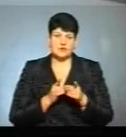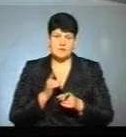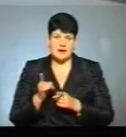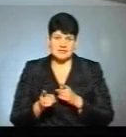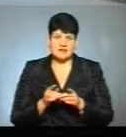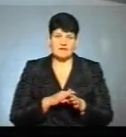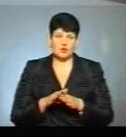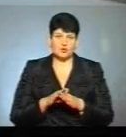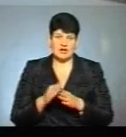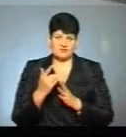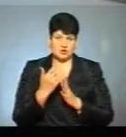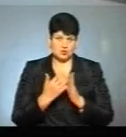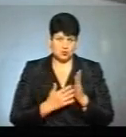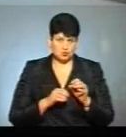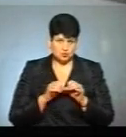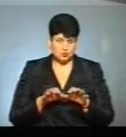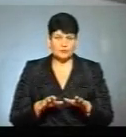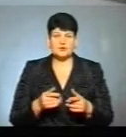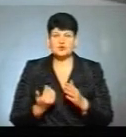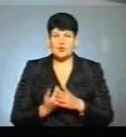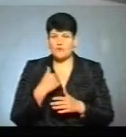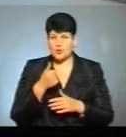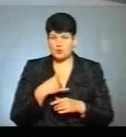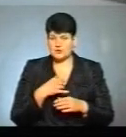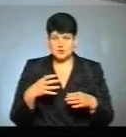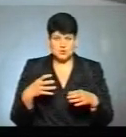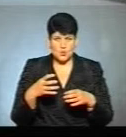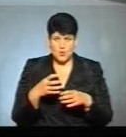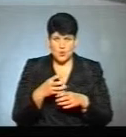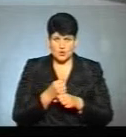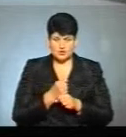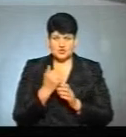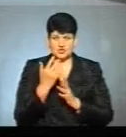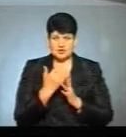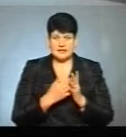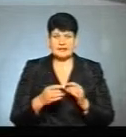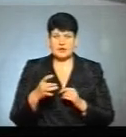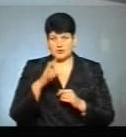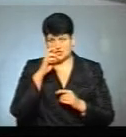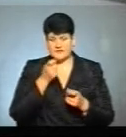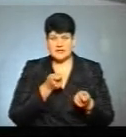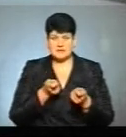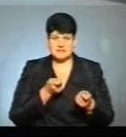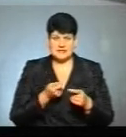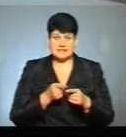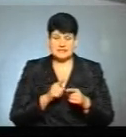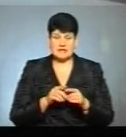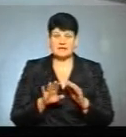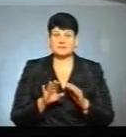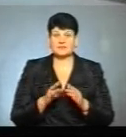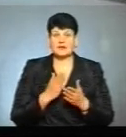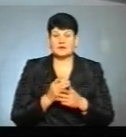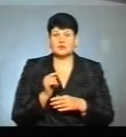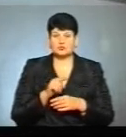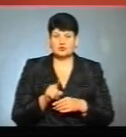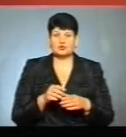структур. Зокрема, з нового року в нас суттєво скорочуються штати районних державних адміністрацій. Це викликано тим, що громади